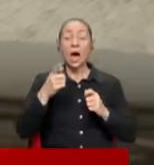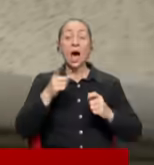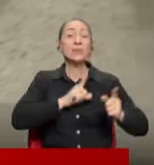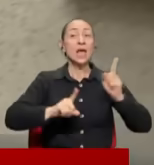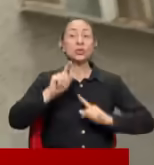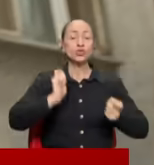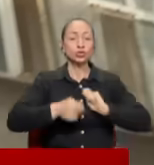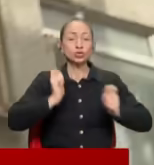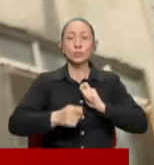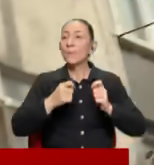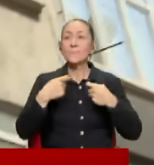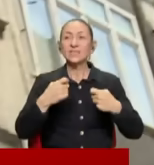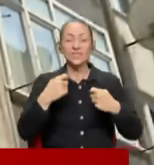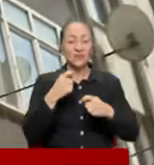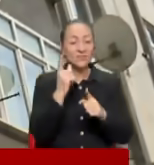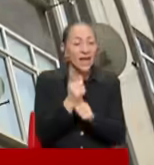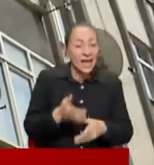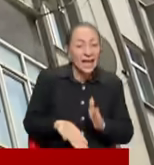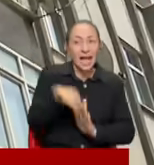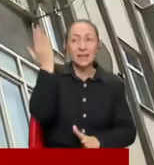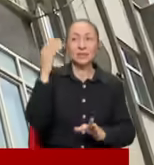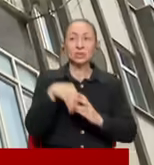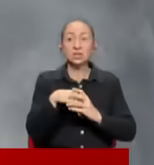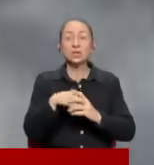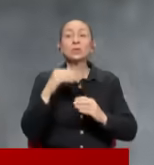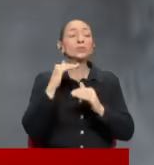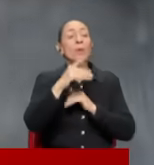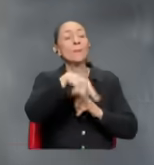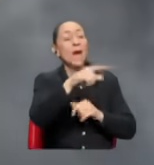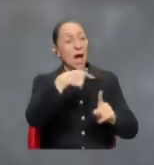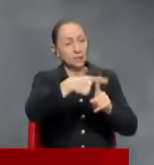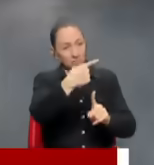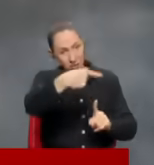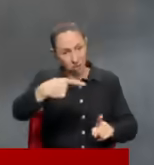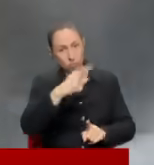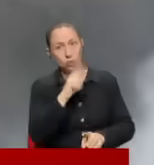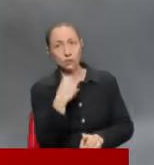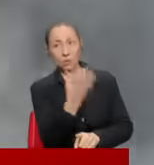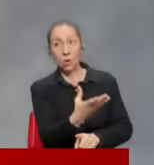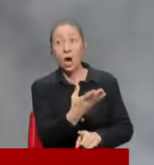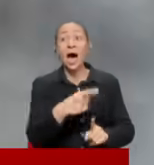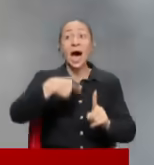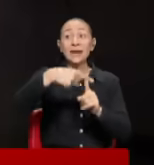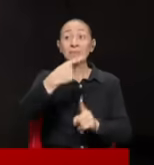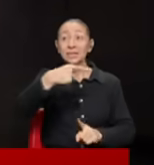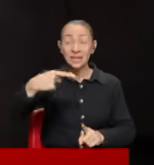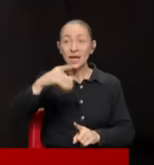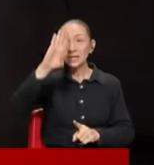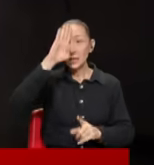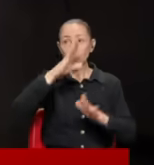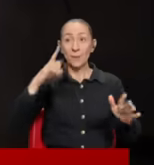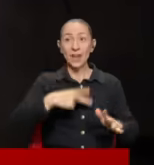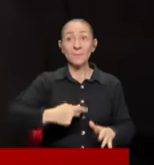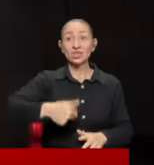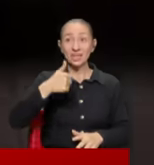Adaylar dönüşümün önündeki maliyet engelini kaldırmak için vatandaşa artı bir kat sözü veriyor. İlave kat İstanbul